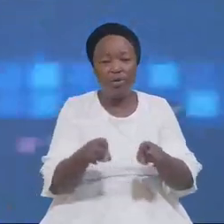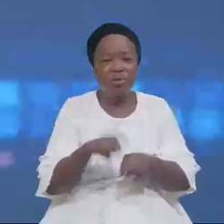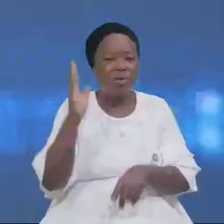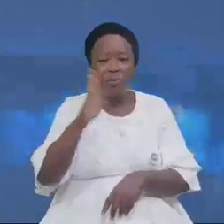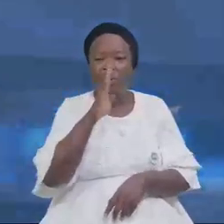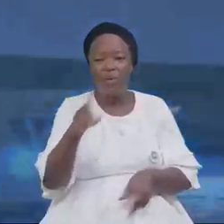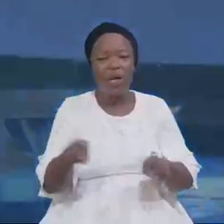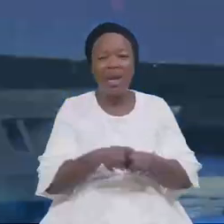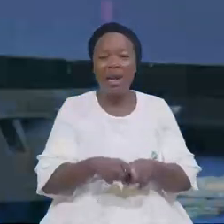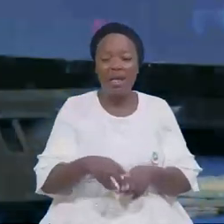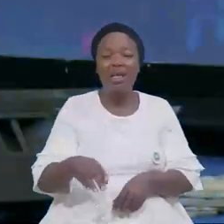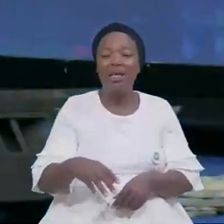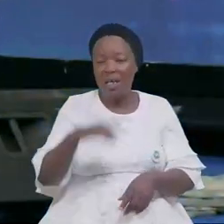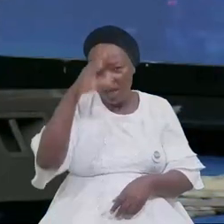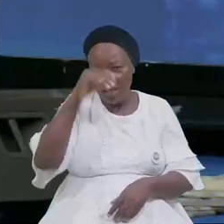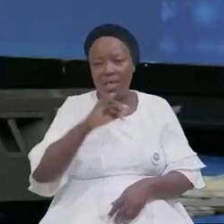comme lui,